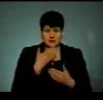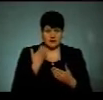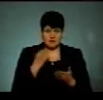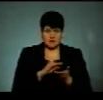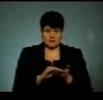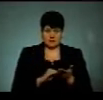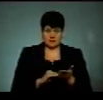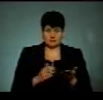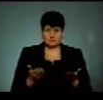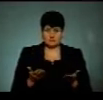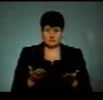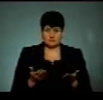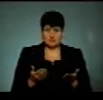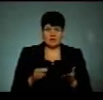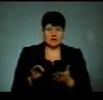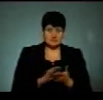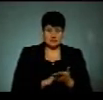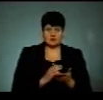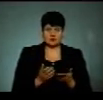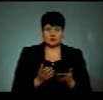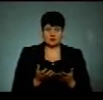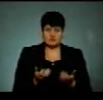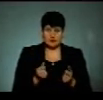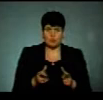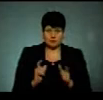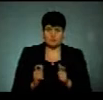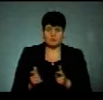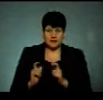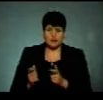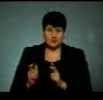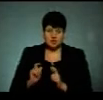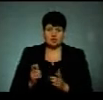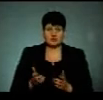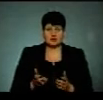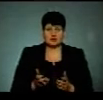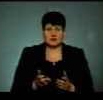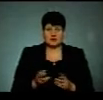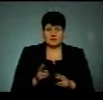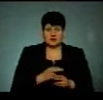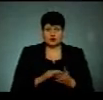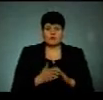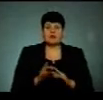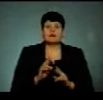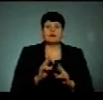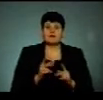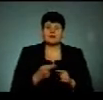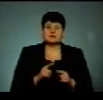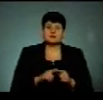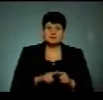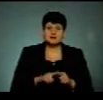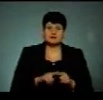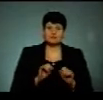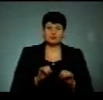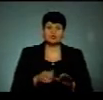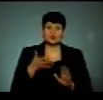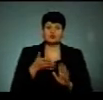договорах. А тільки зразу йдуть платіжки без змін в договір. Як можна